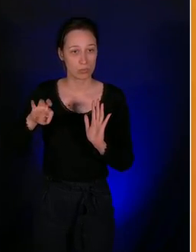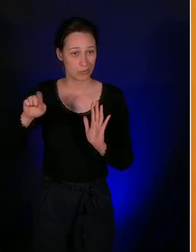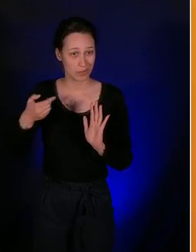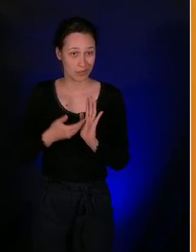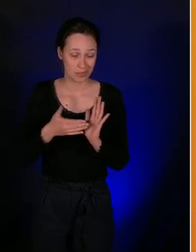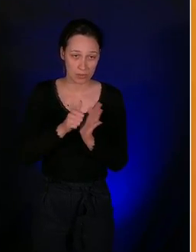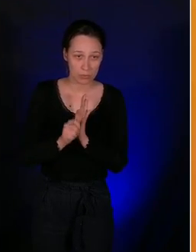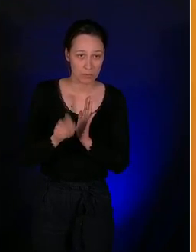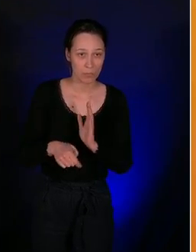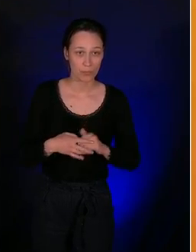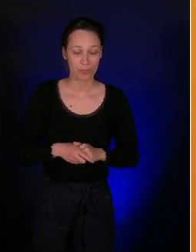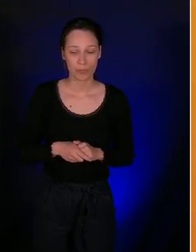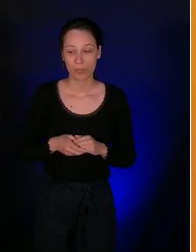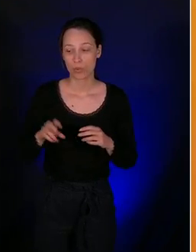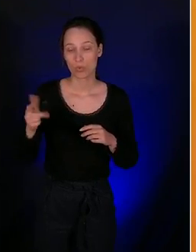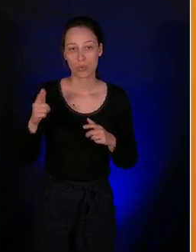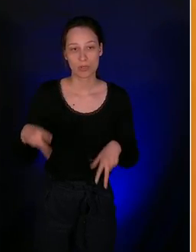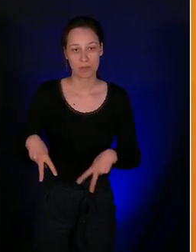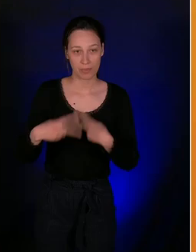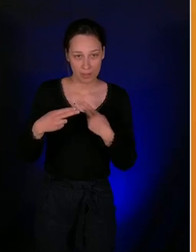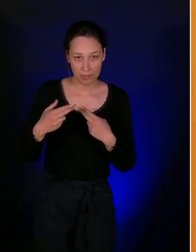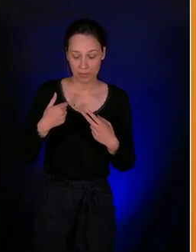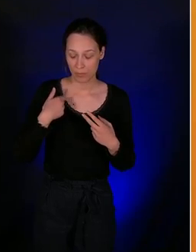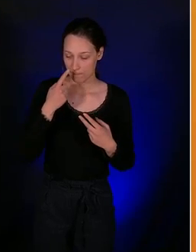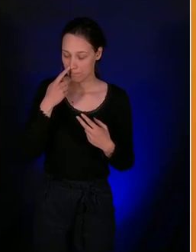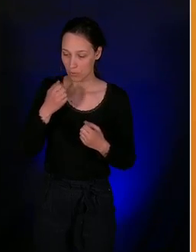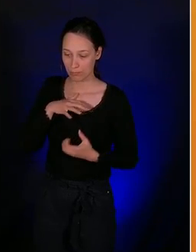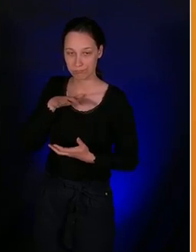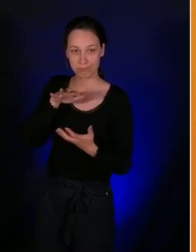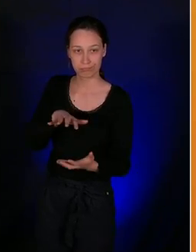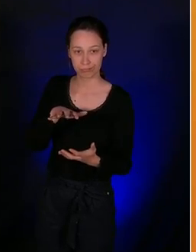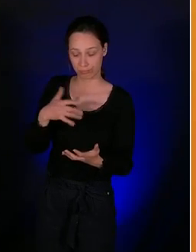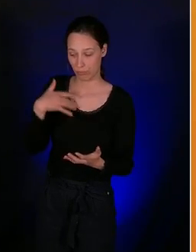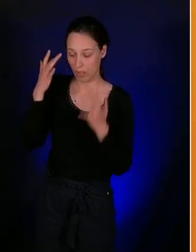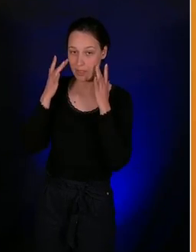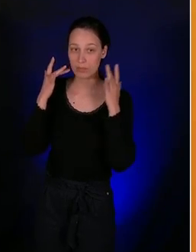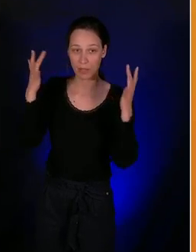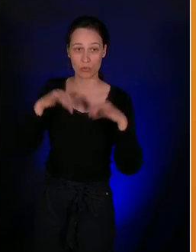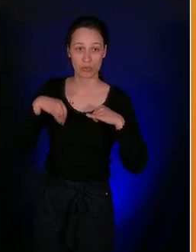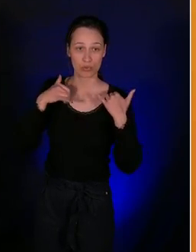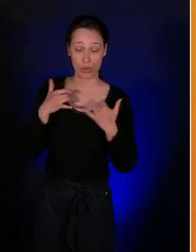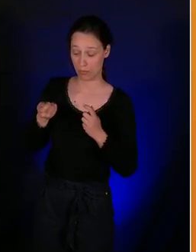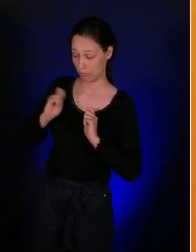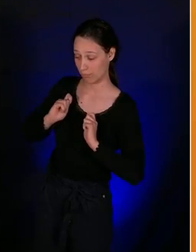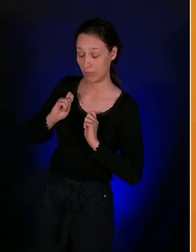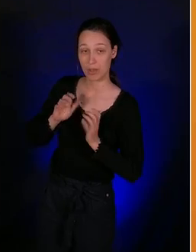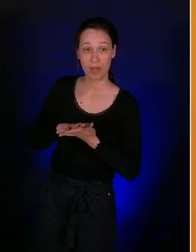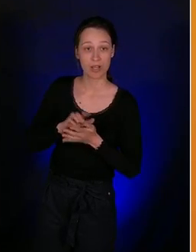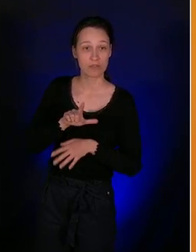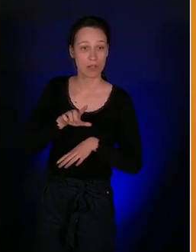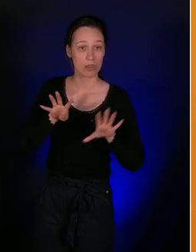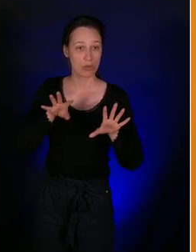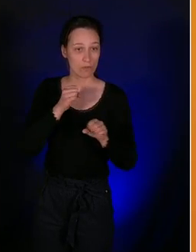La deuxième étape, c'est l'impression de mon expérience de jeune mandaté de 29 ans que j'ai pu avoir lors de